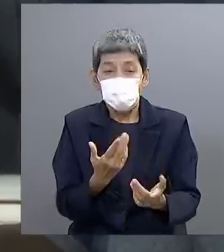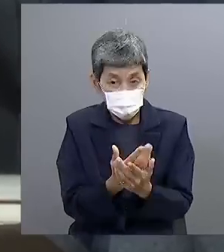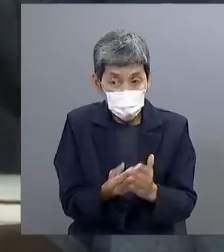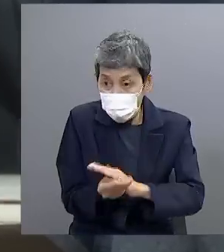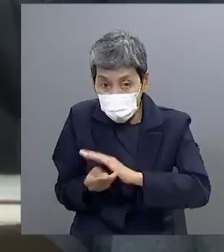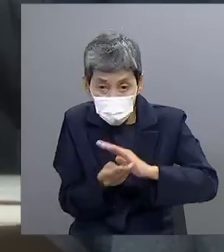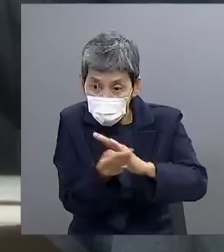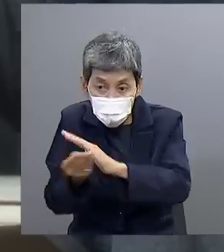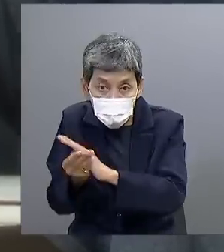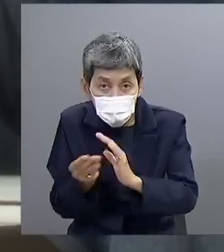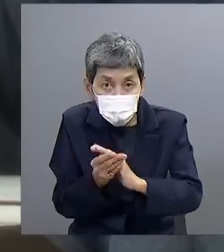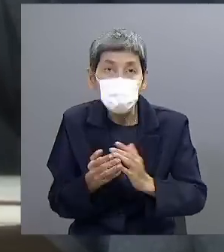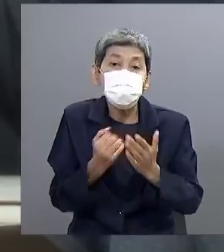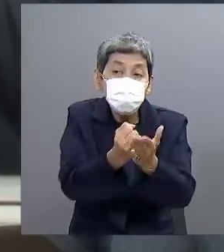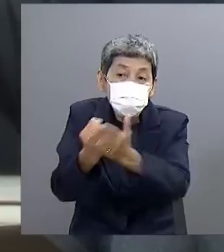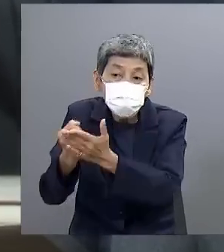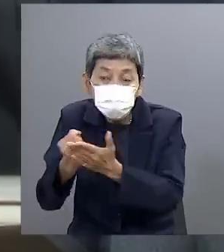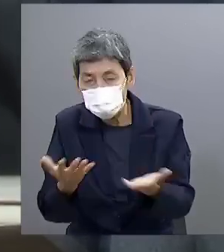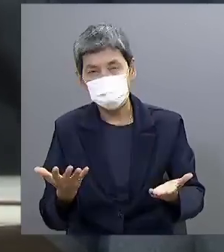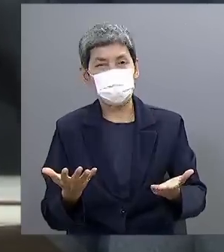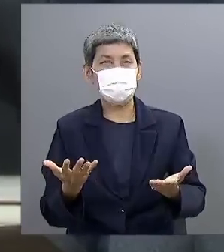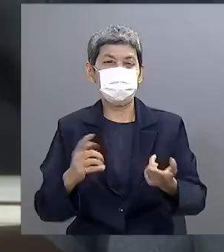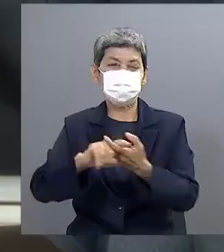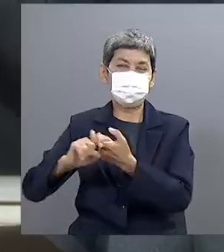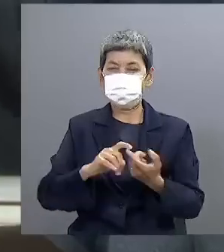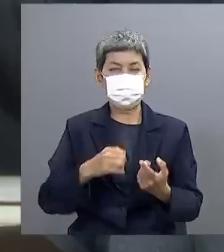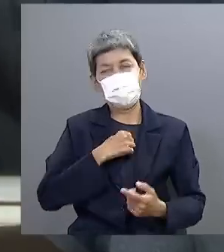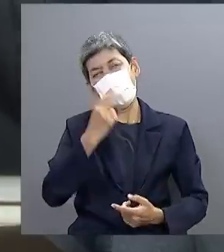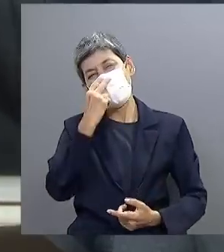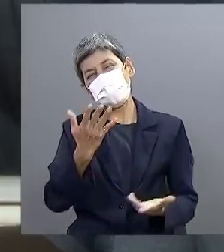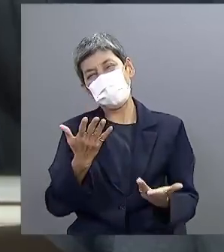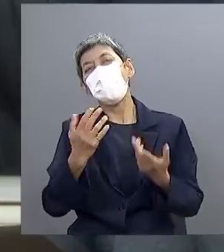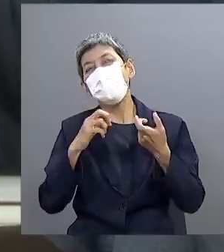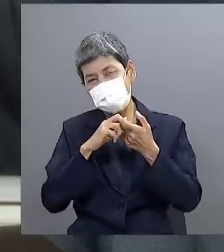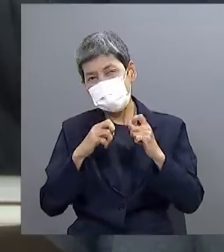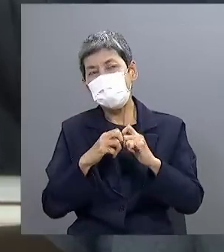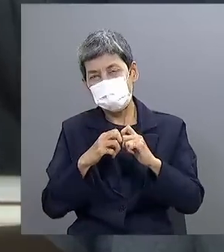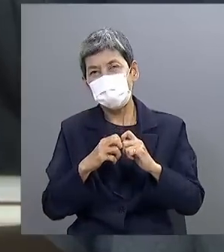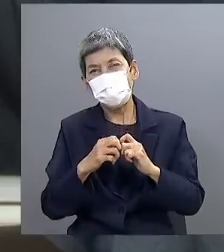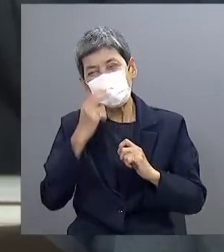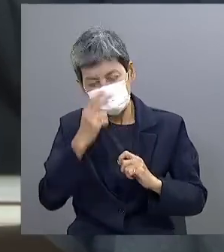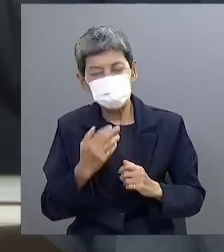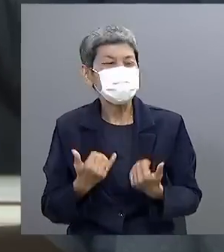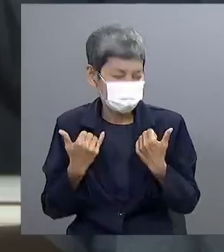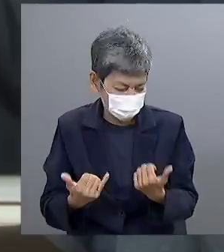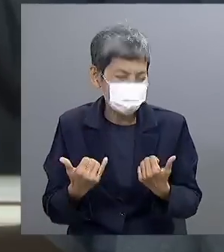ยอันนี้คือภาพที่เกิดขึ้นทั้งหลายทั้งปวงนะครับเป็นภาพจริง